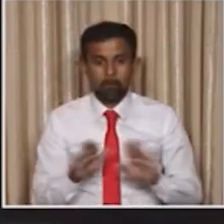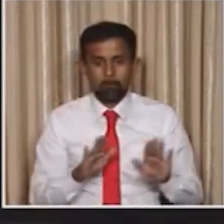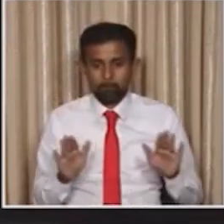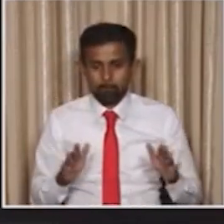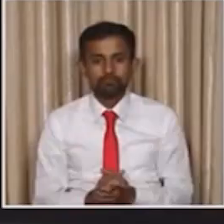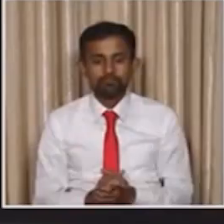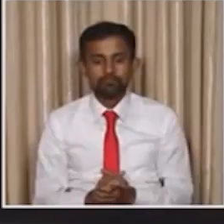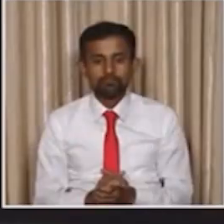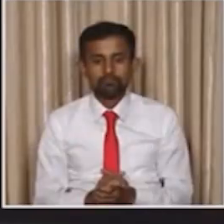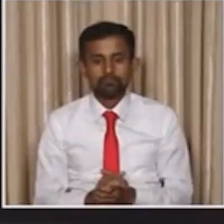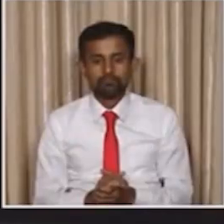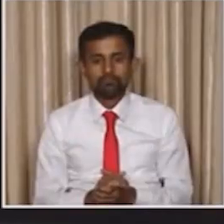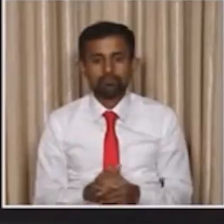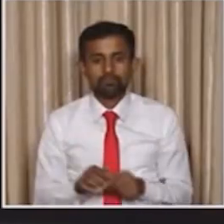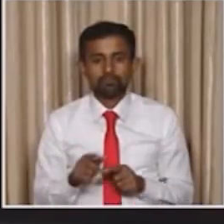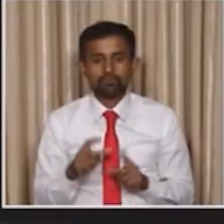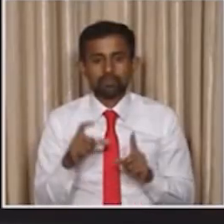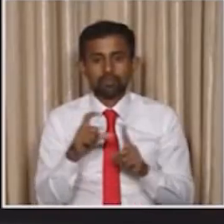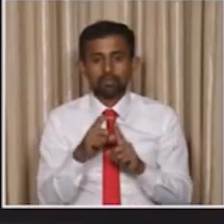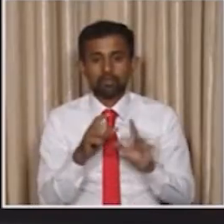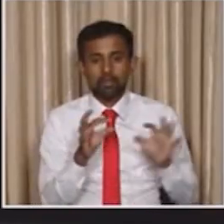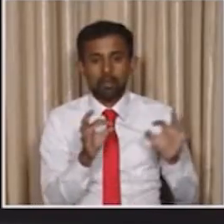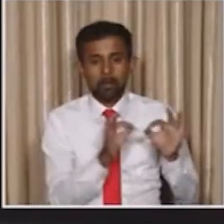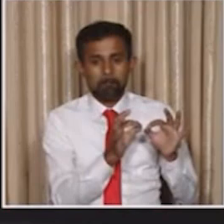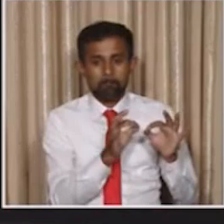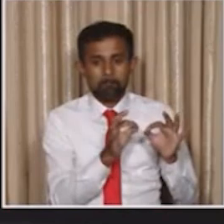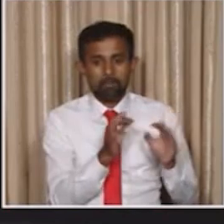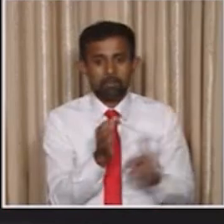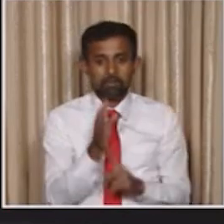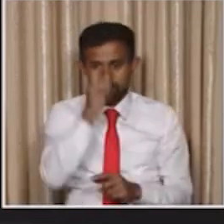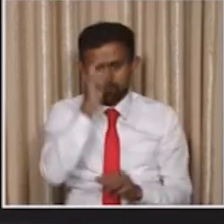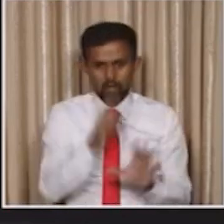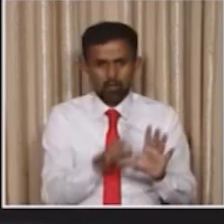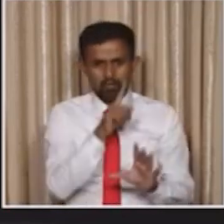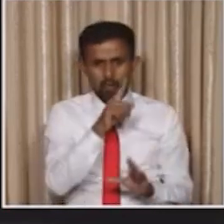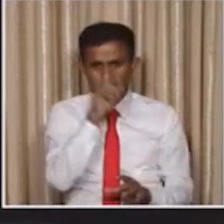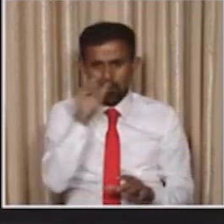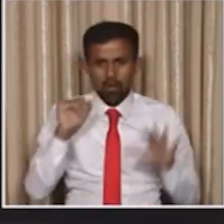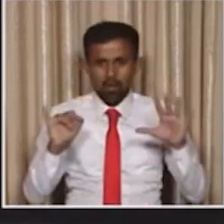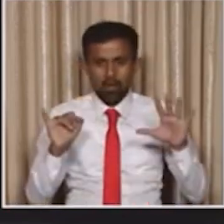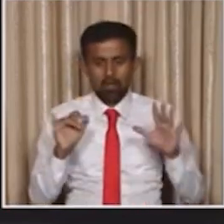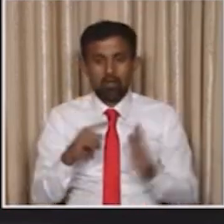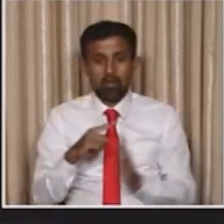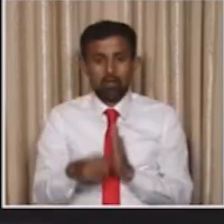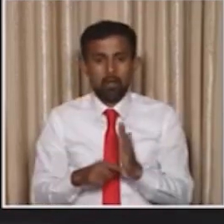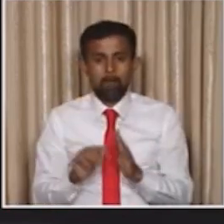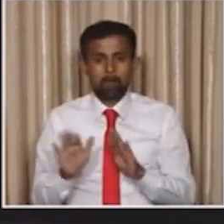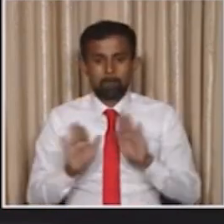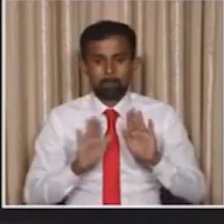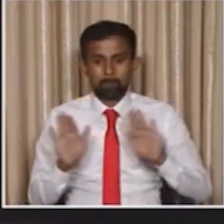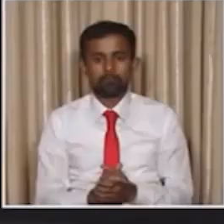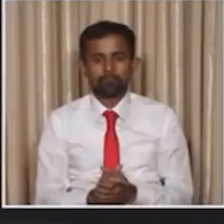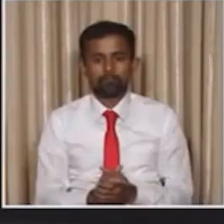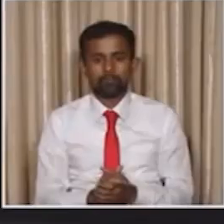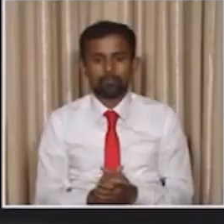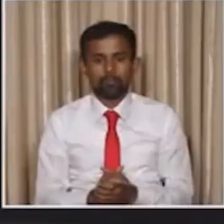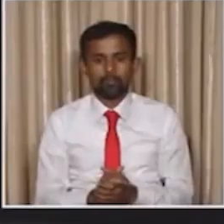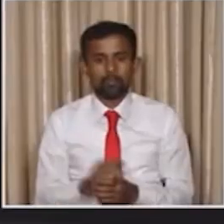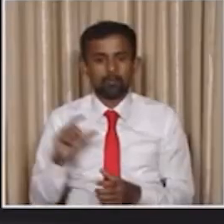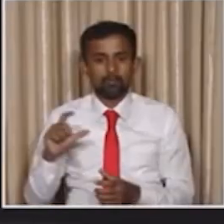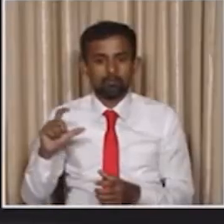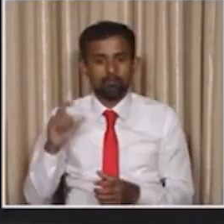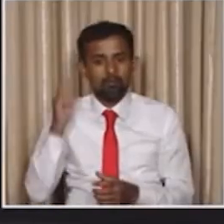karala thibenawa e wageema DV Vijayathunga janadhipathithuma avurudu 10 maasa 6k perata palane karala thibenawa